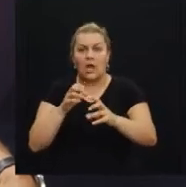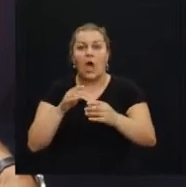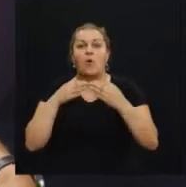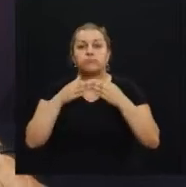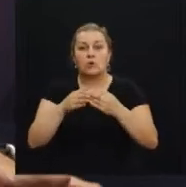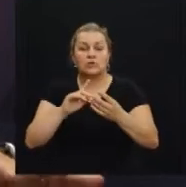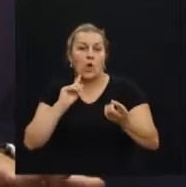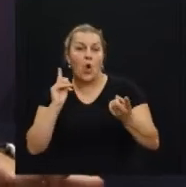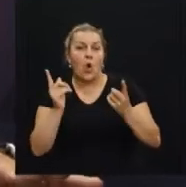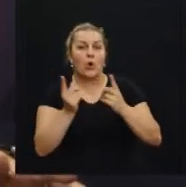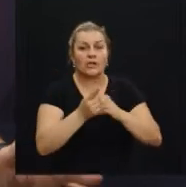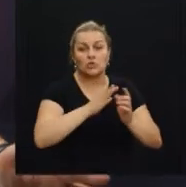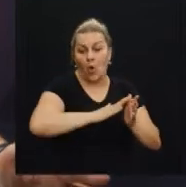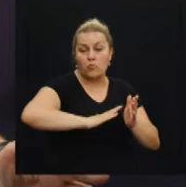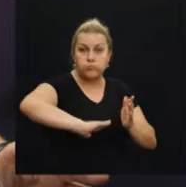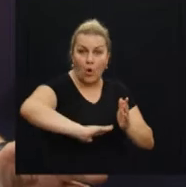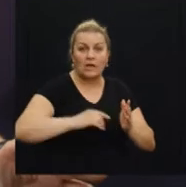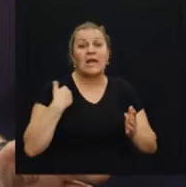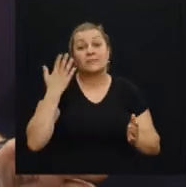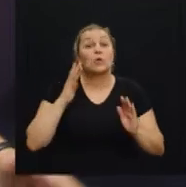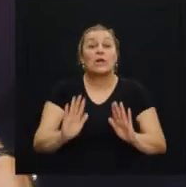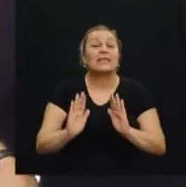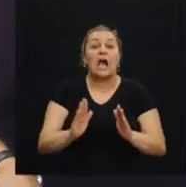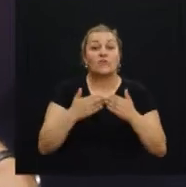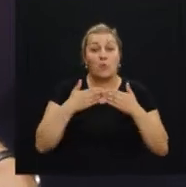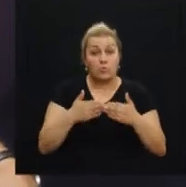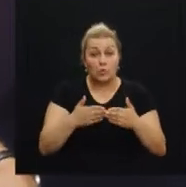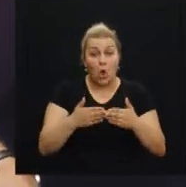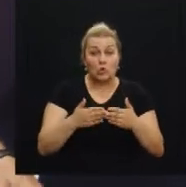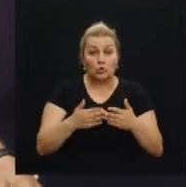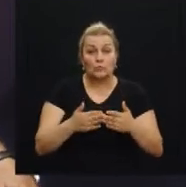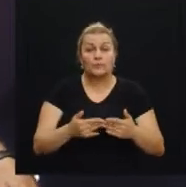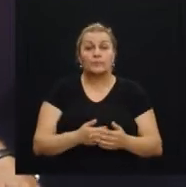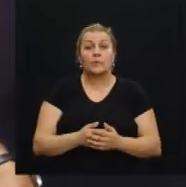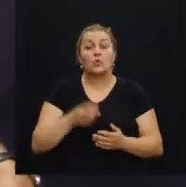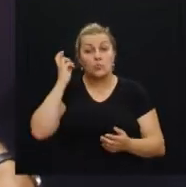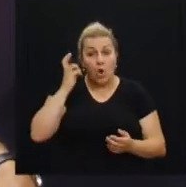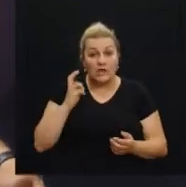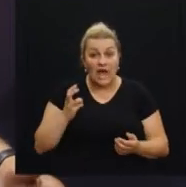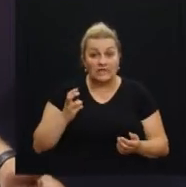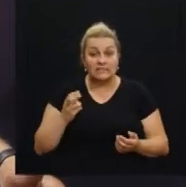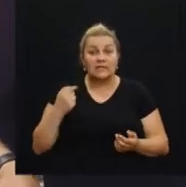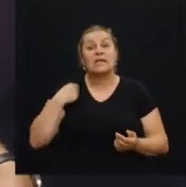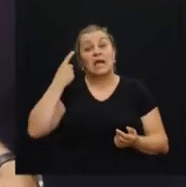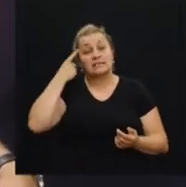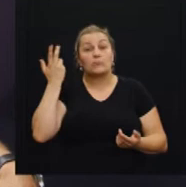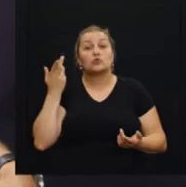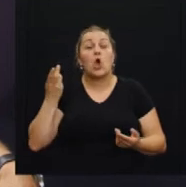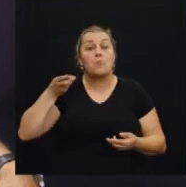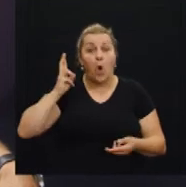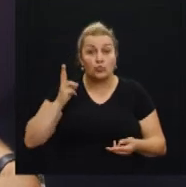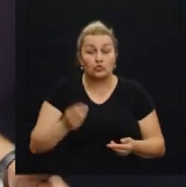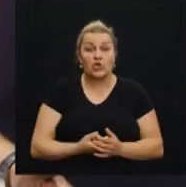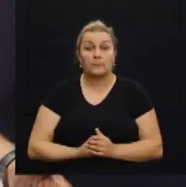se okreće u bok. Ja sam bio na takvom brodu graničaru u Mornarici i znam šta je moguće.